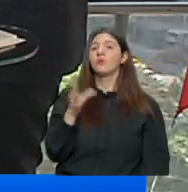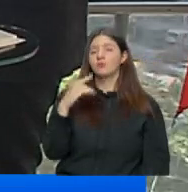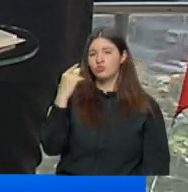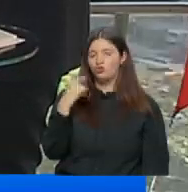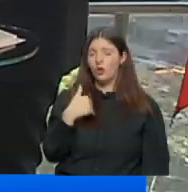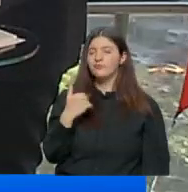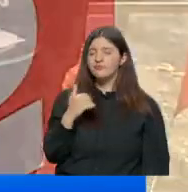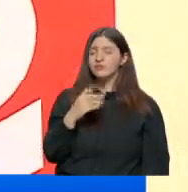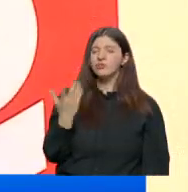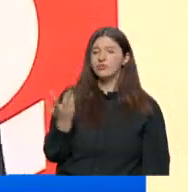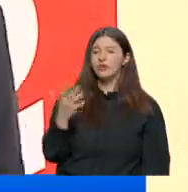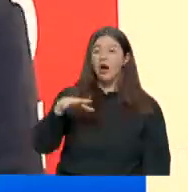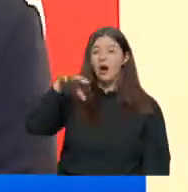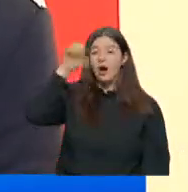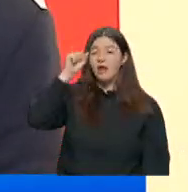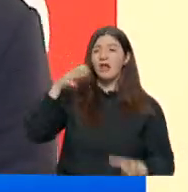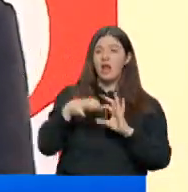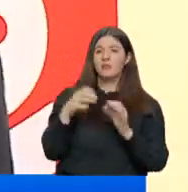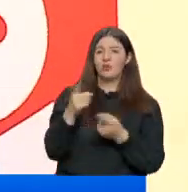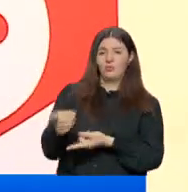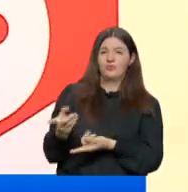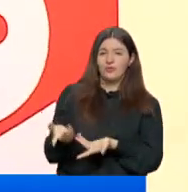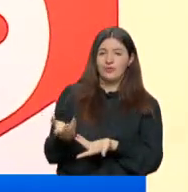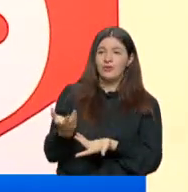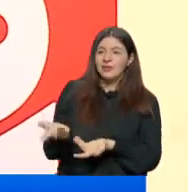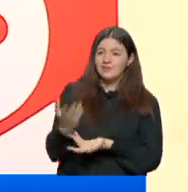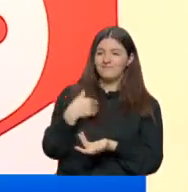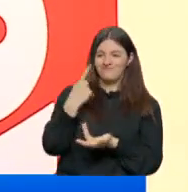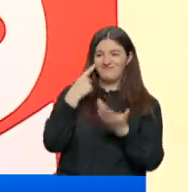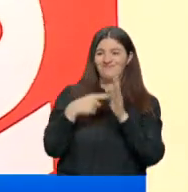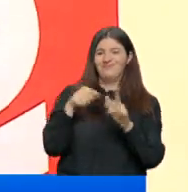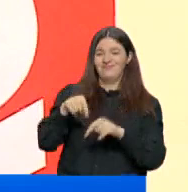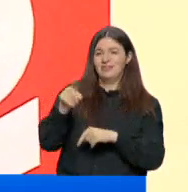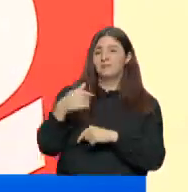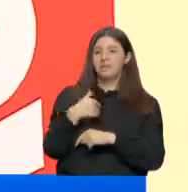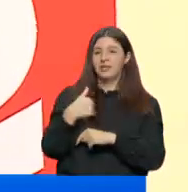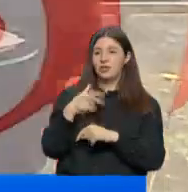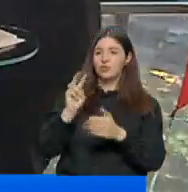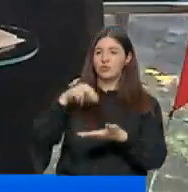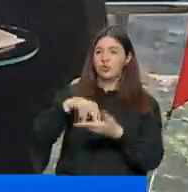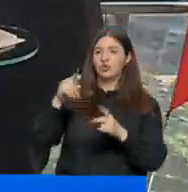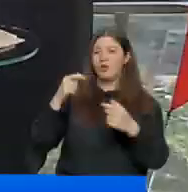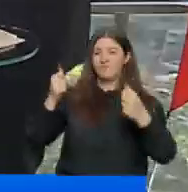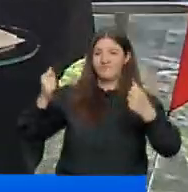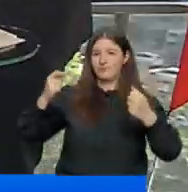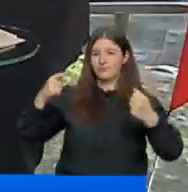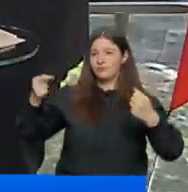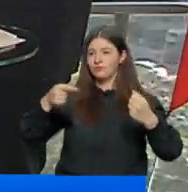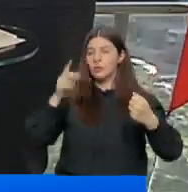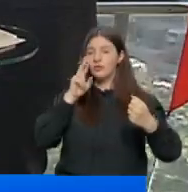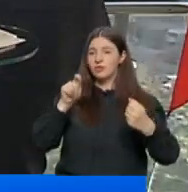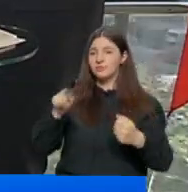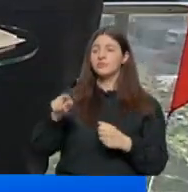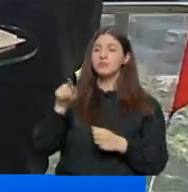Yani çünkü bakın algıyla ilgili bir şey bu. Ya bir şey göstereceğim size. Buyurun. Ben kürsüde şunu gösterdim. Bakın bu ne?